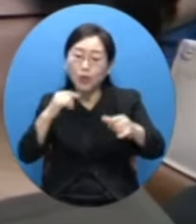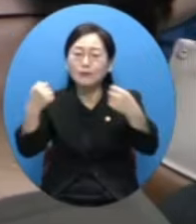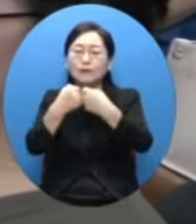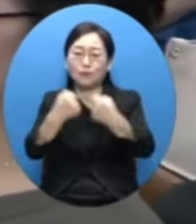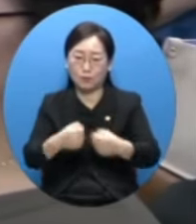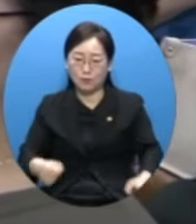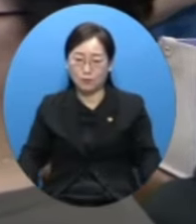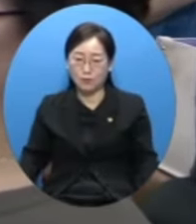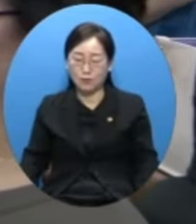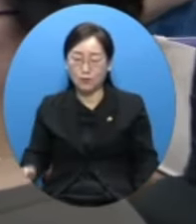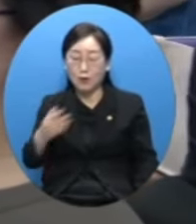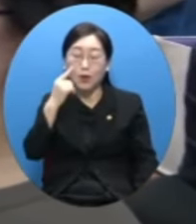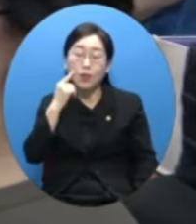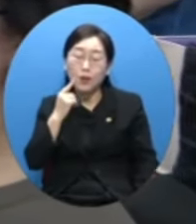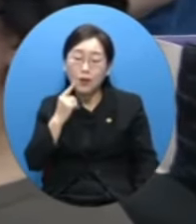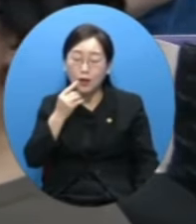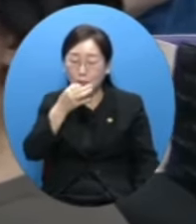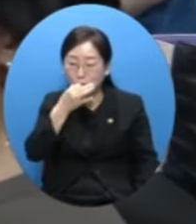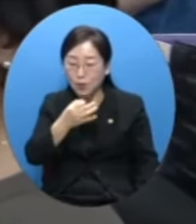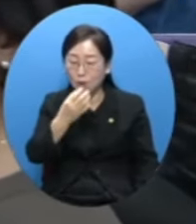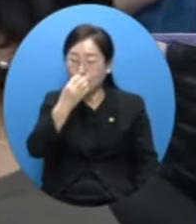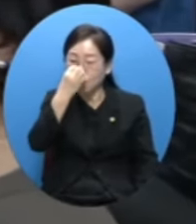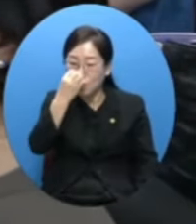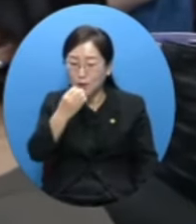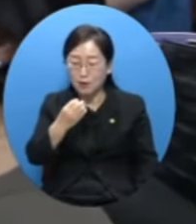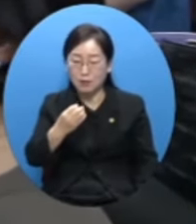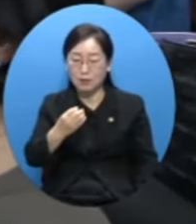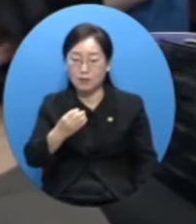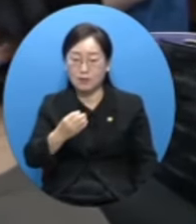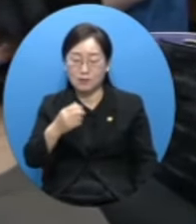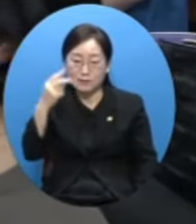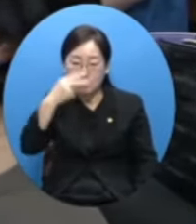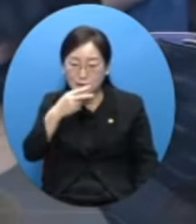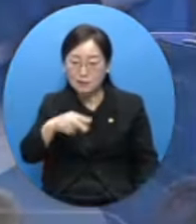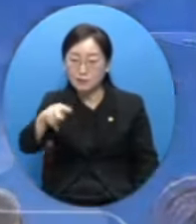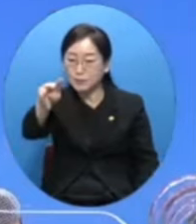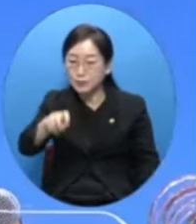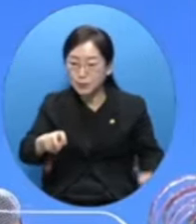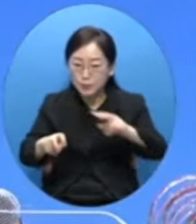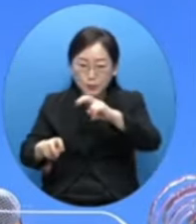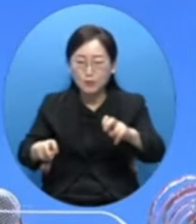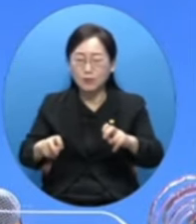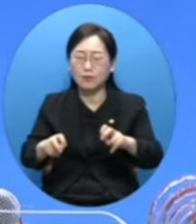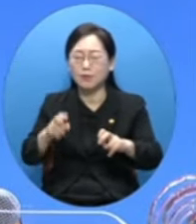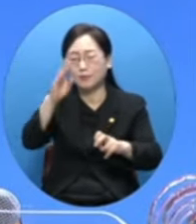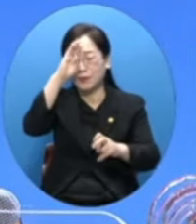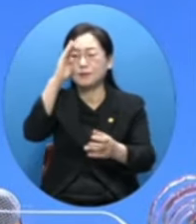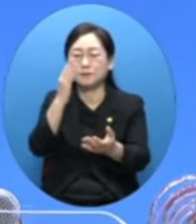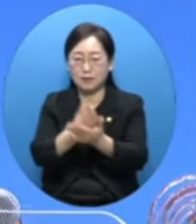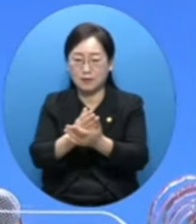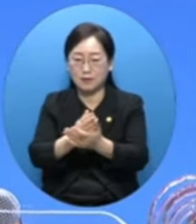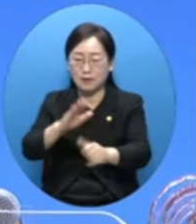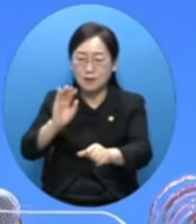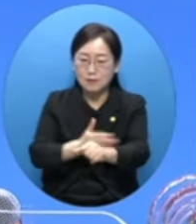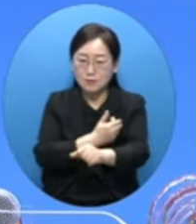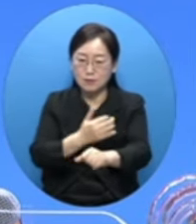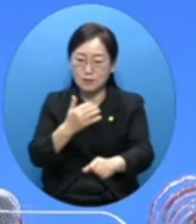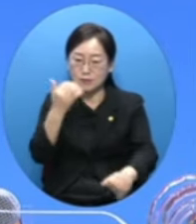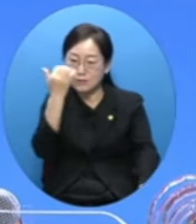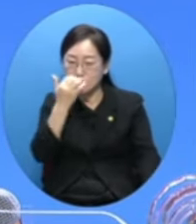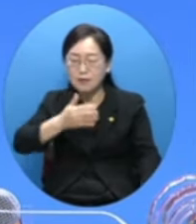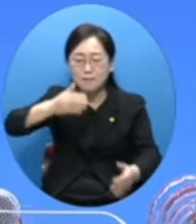병에서, 교만과 시기와 미움의 병에서, 잘못된 성격의 병에서 우리가 노인함을 받아야